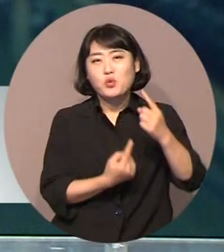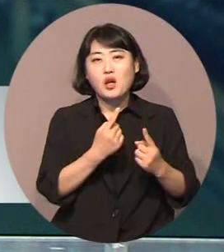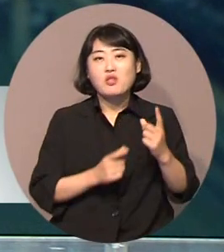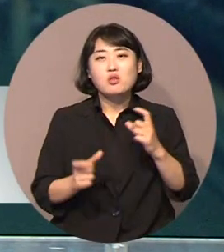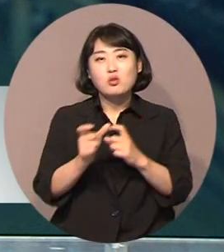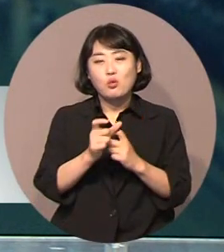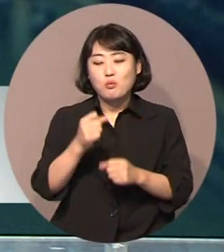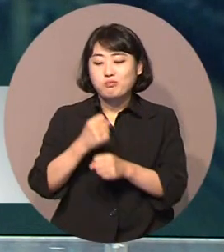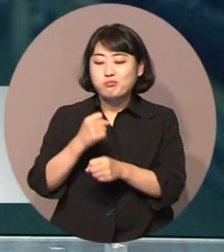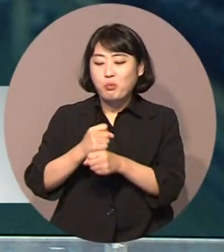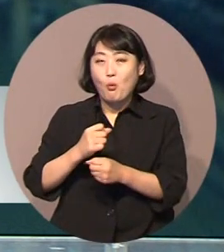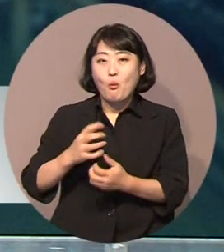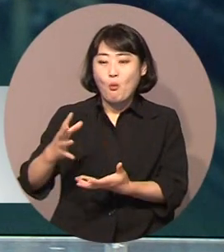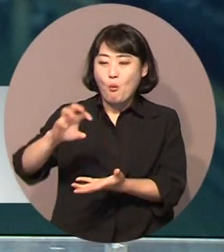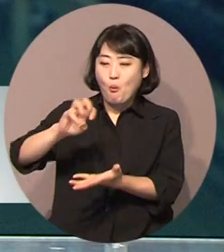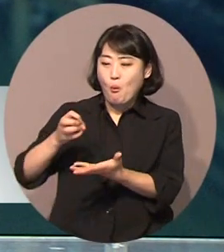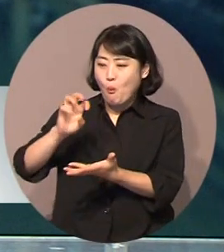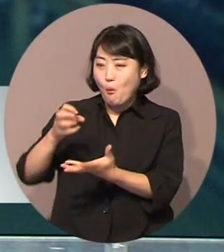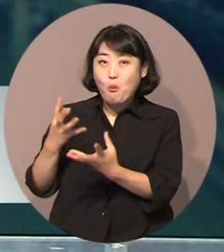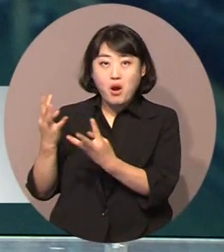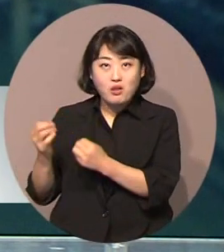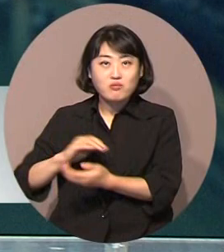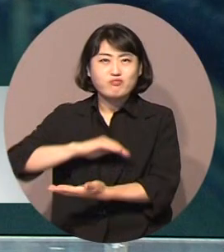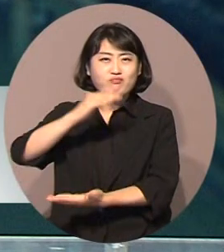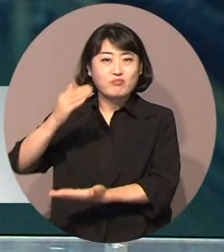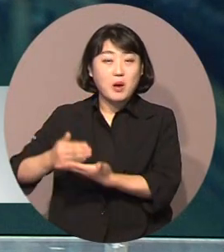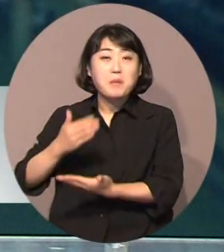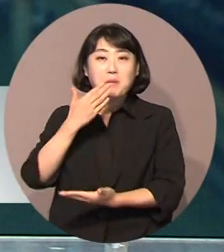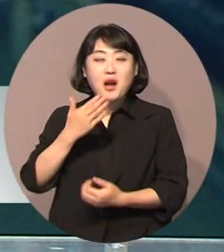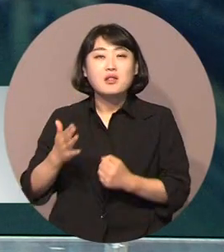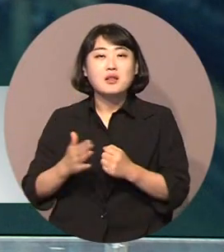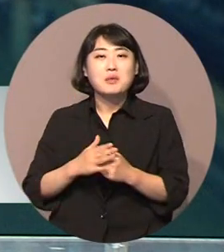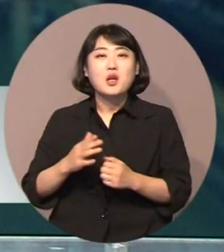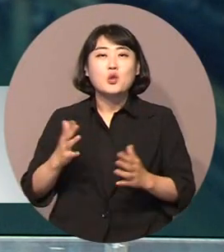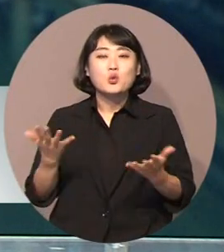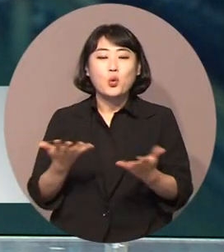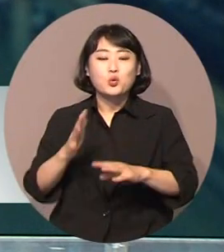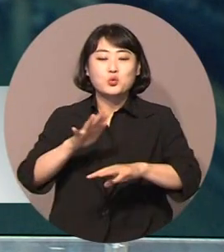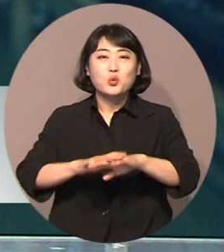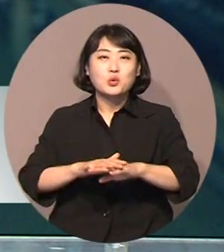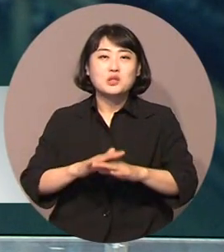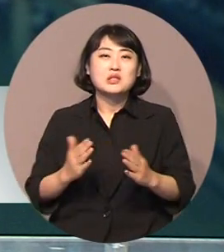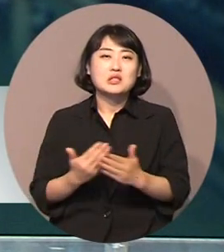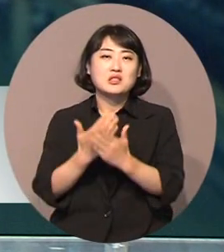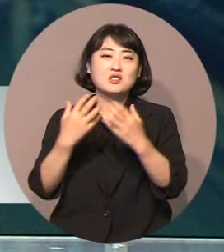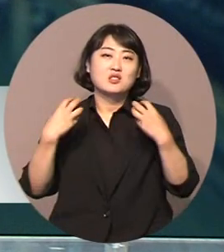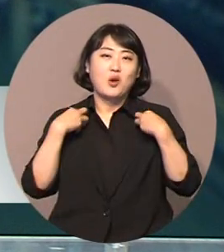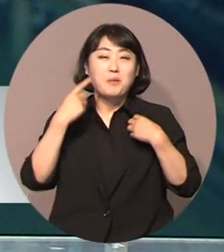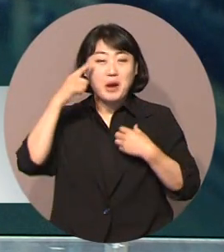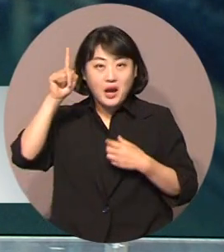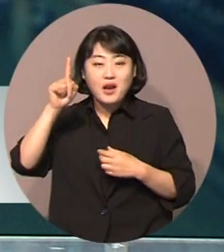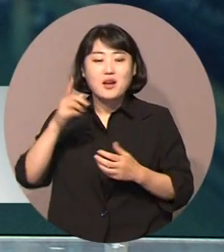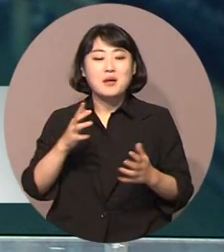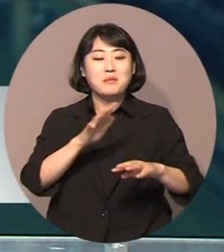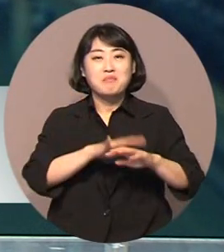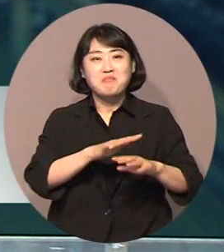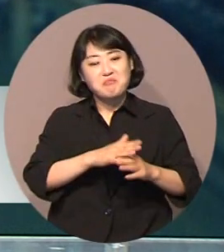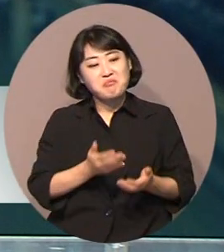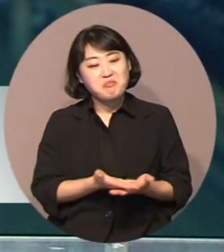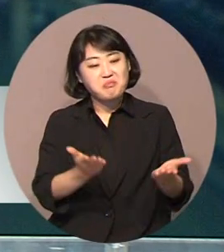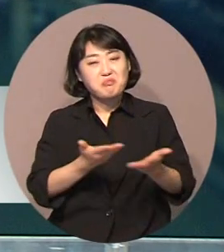상품성도 오래 유지할 수 있는 신품종을 농촌진흥청의 개발에 농가보급에 나섰습니다 김태욱